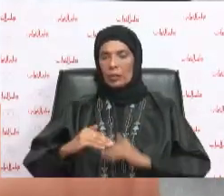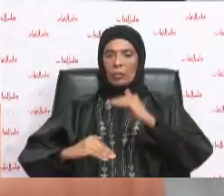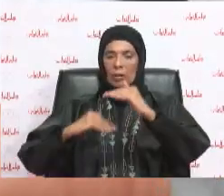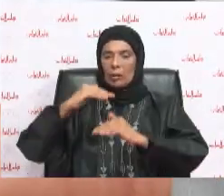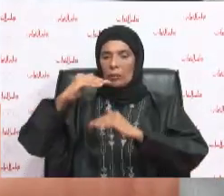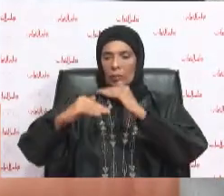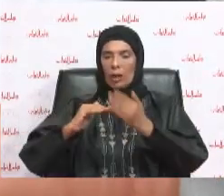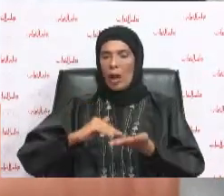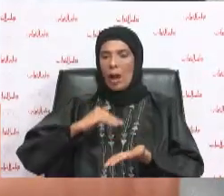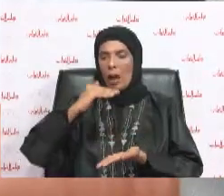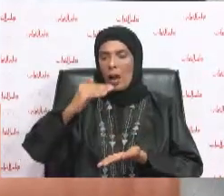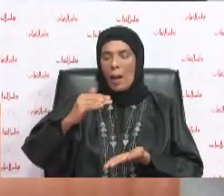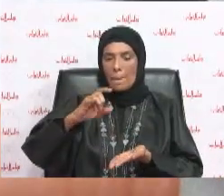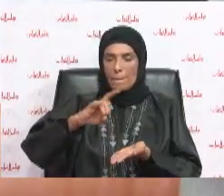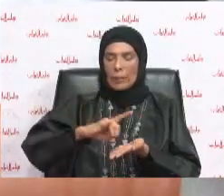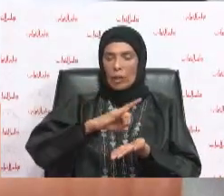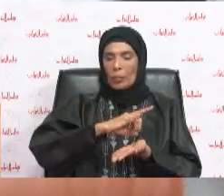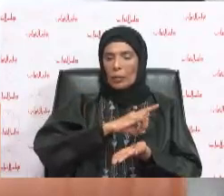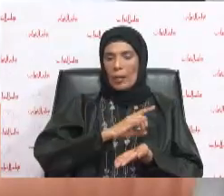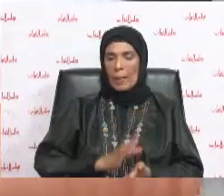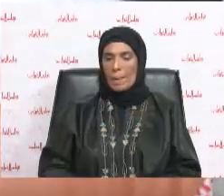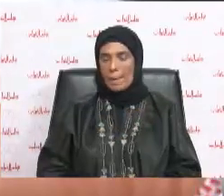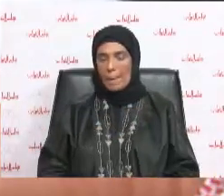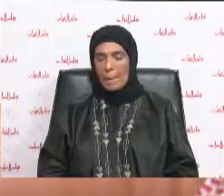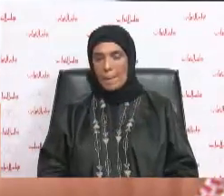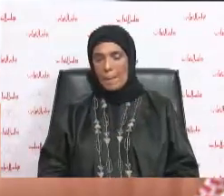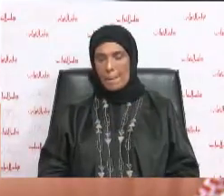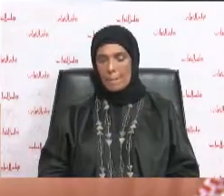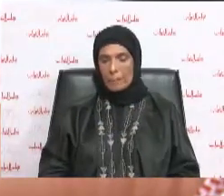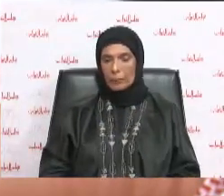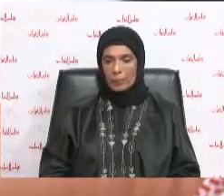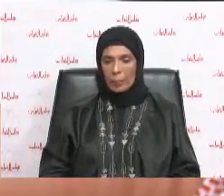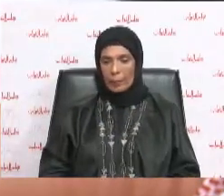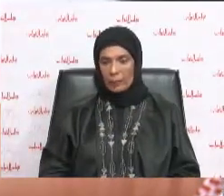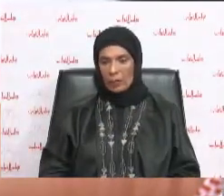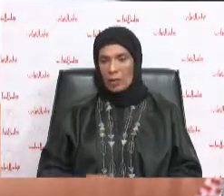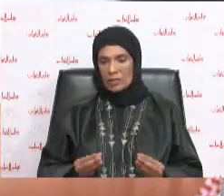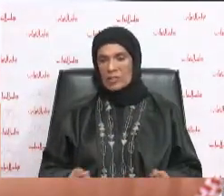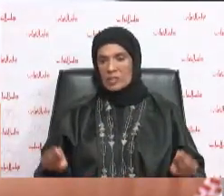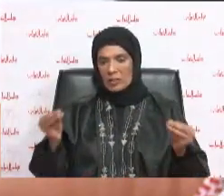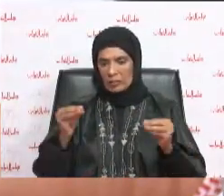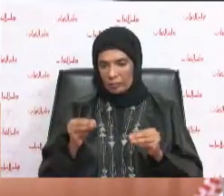المطار، وهاي أنا نفس الموضوع أتحدث فيه انه ما ممكن ان انا ازيد